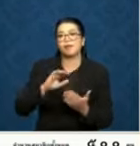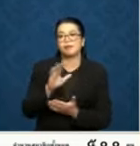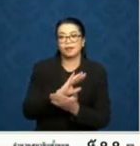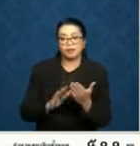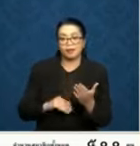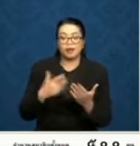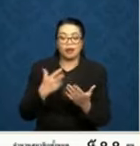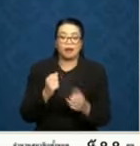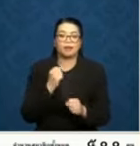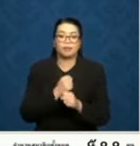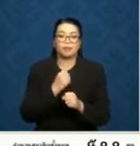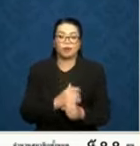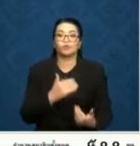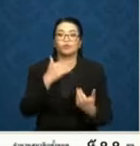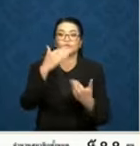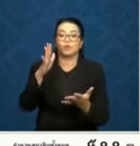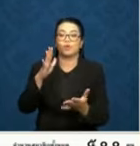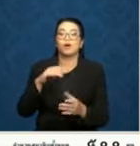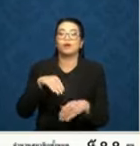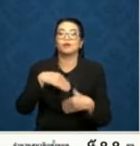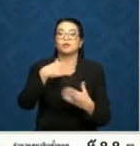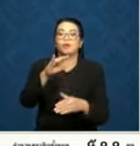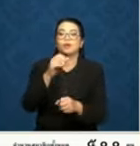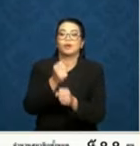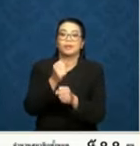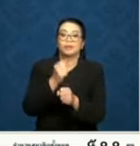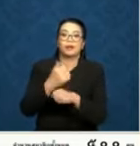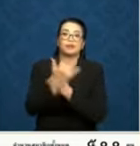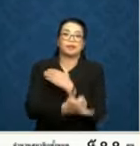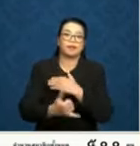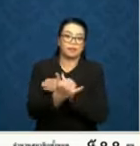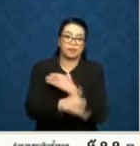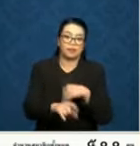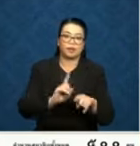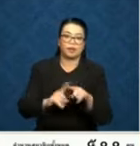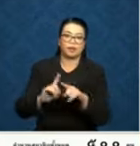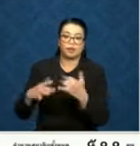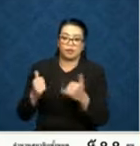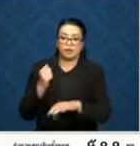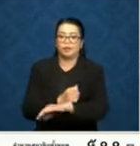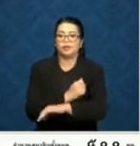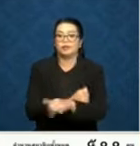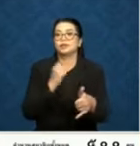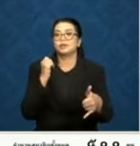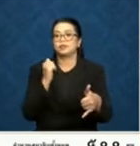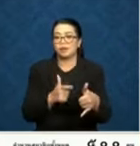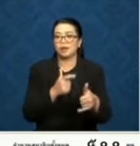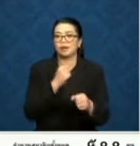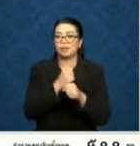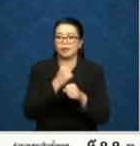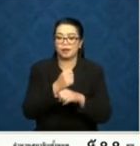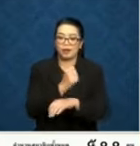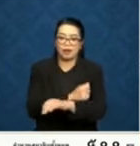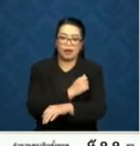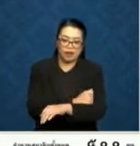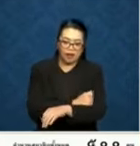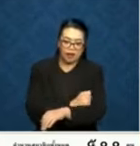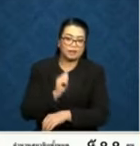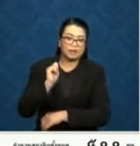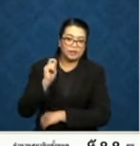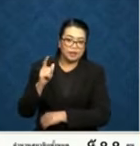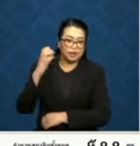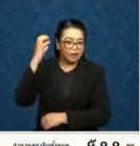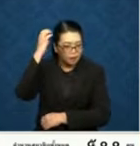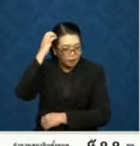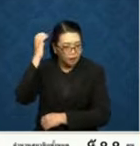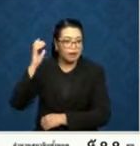การที่จะส่งงานไปนอกประเทศทำคญทสุดคอ วันนี้เรา].. bey้างงาน mathematicallyากแงงานต่างด้านี้เราศูนย์